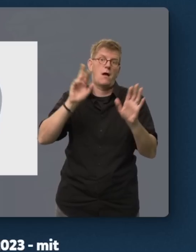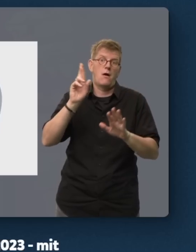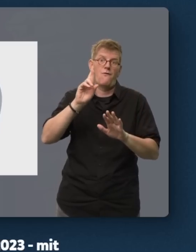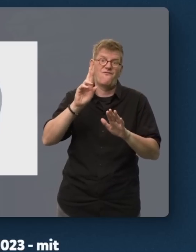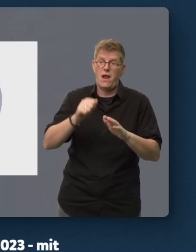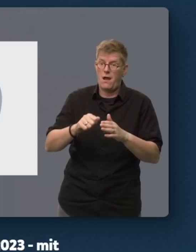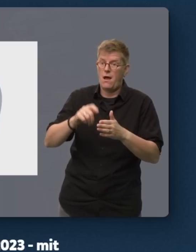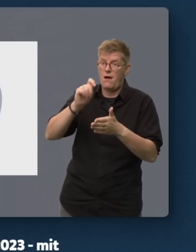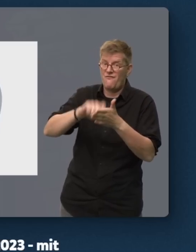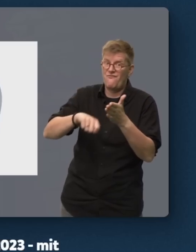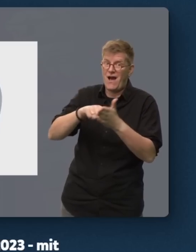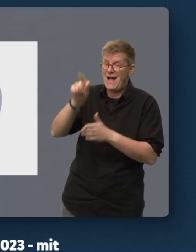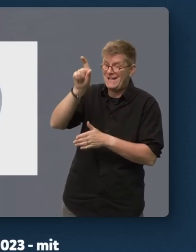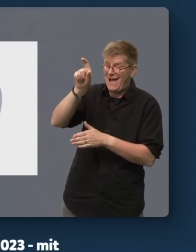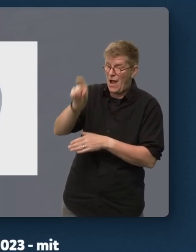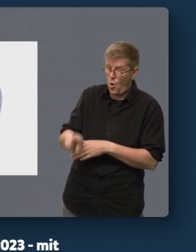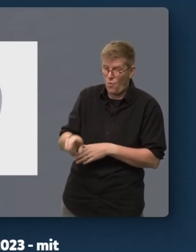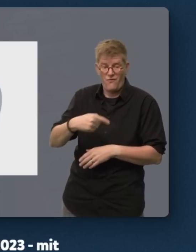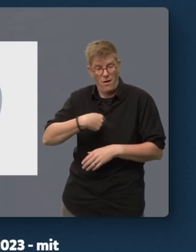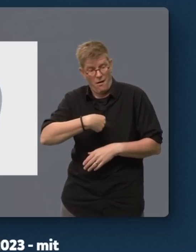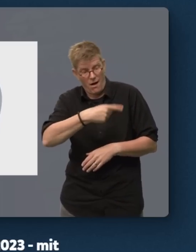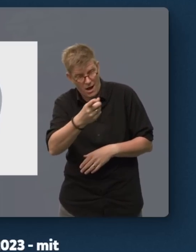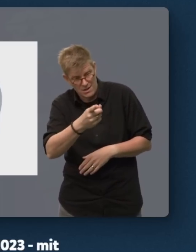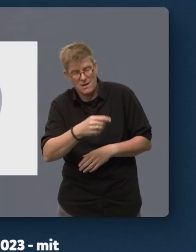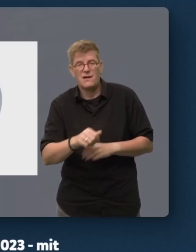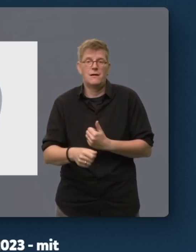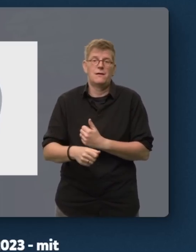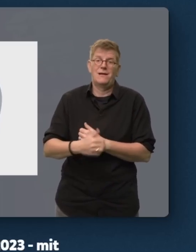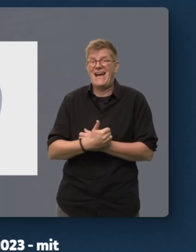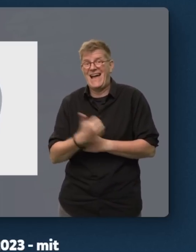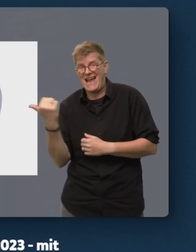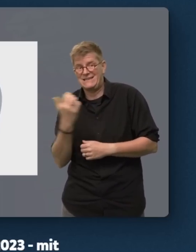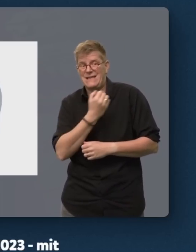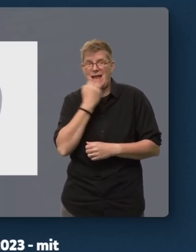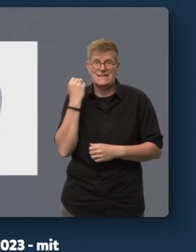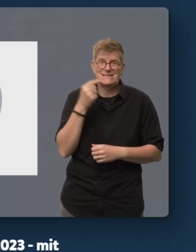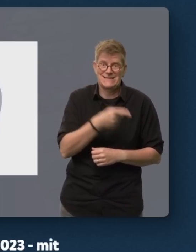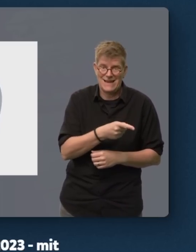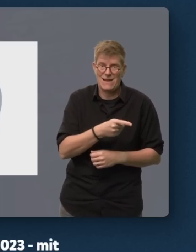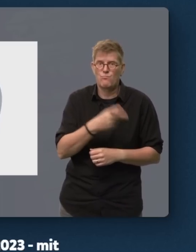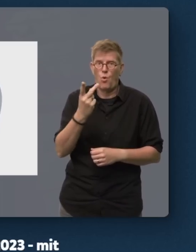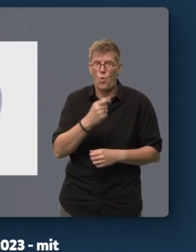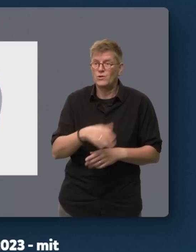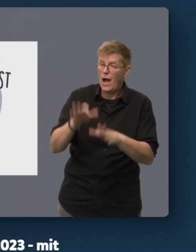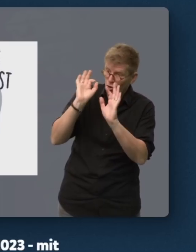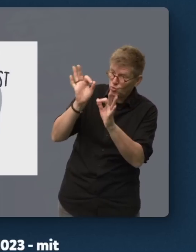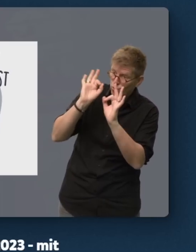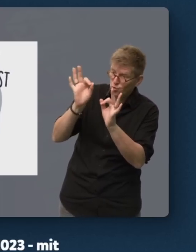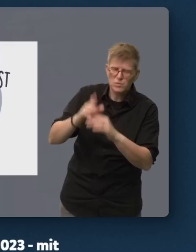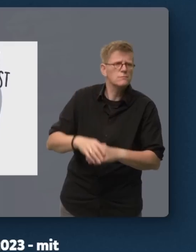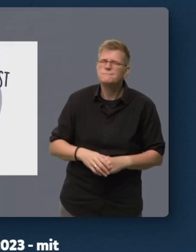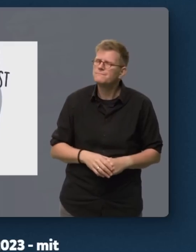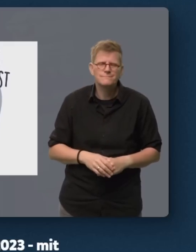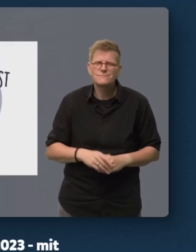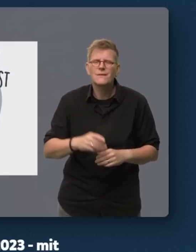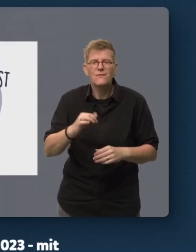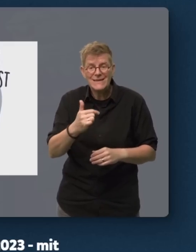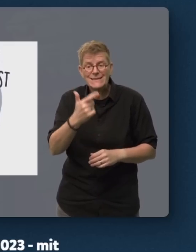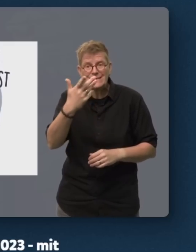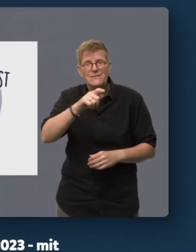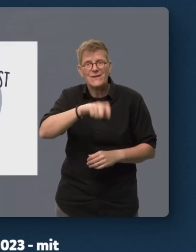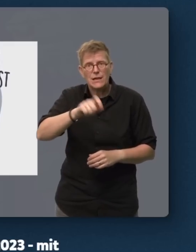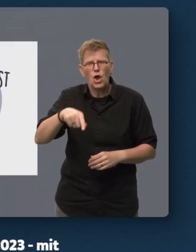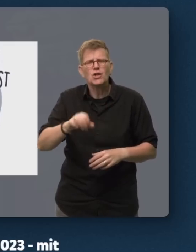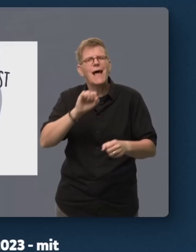rechtsextrem oder finden alles gut was die AFD will oder sagt viele wählen Sie auch aus Protest weil sie